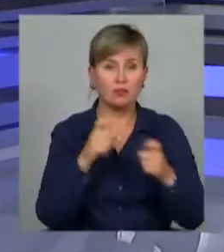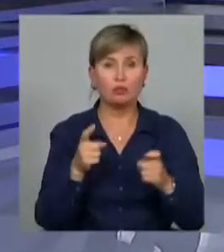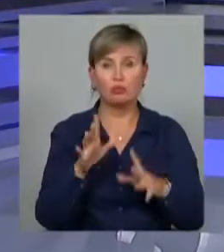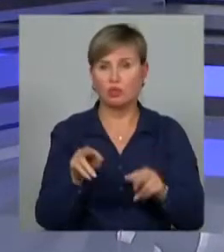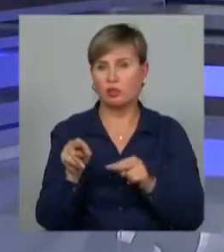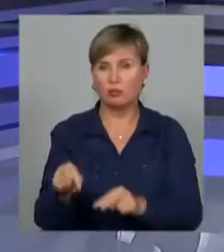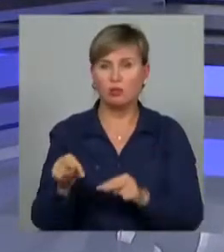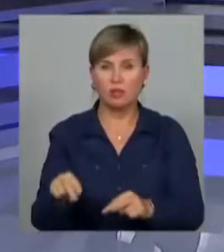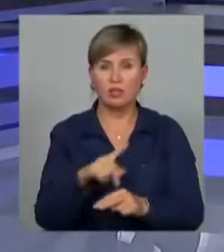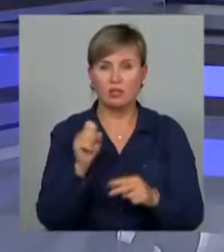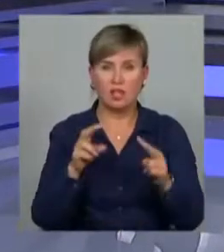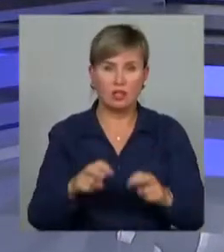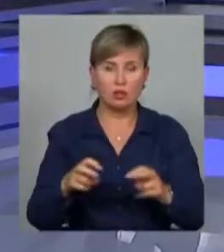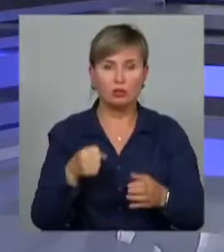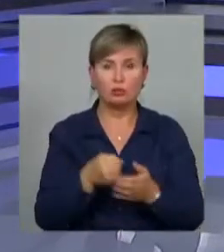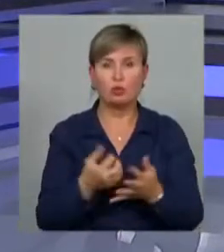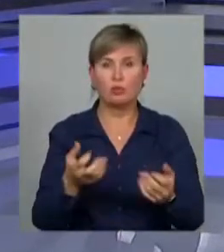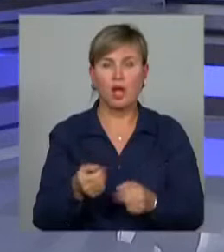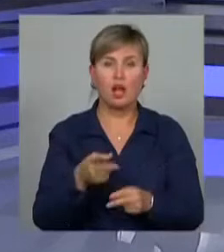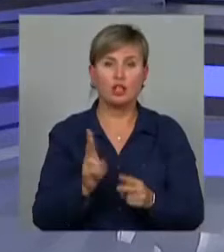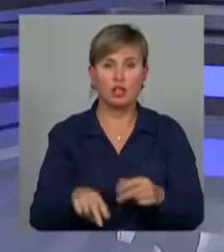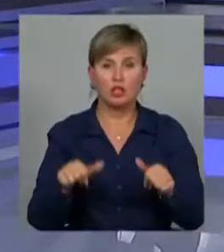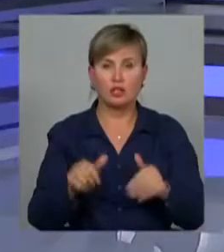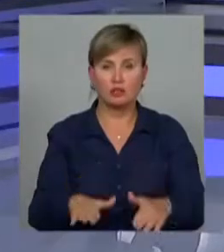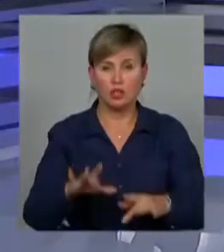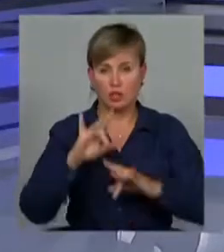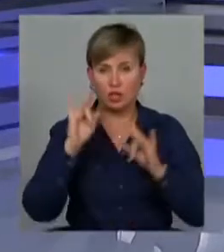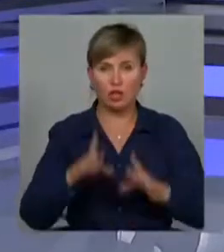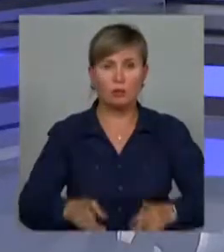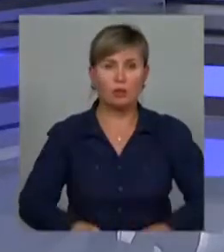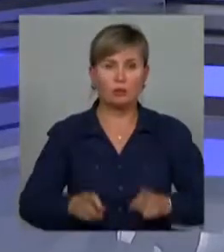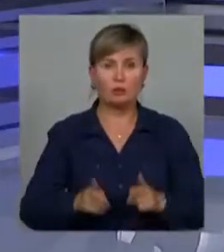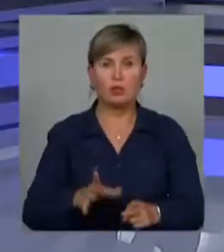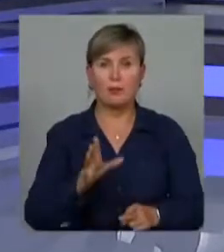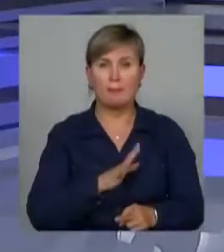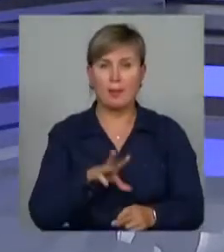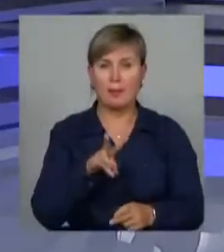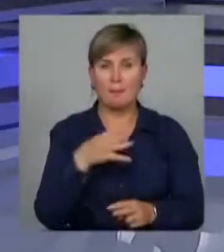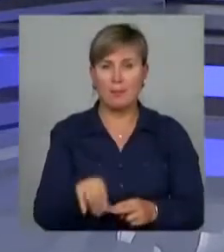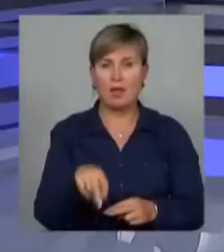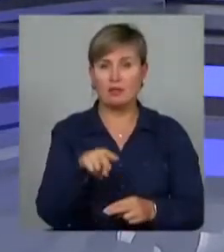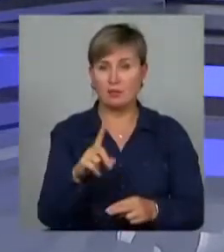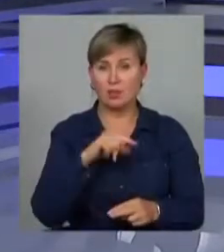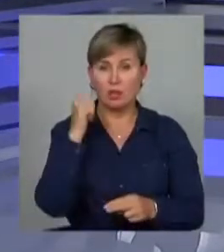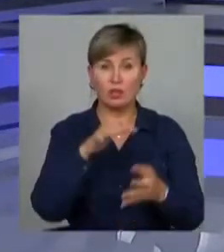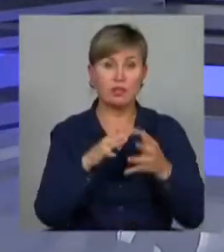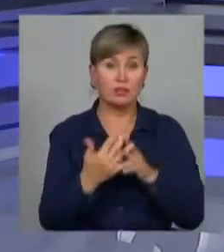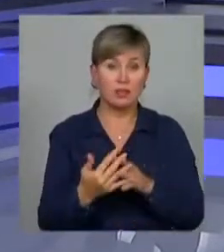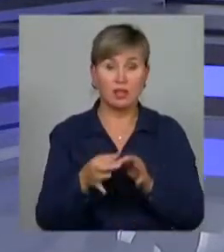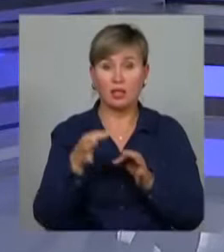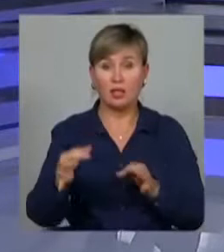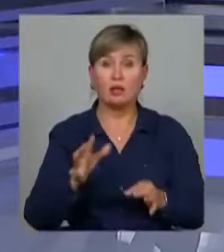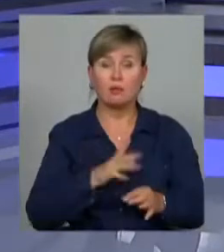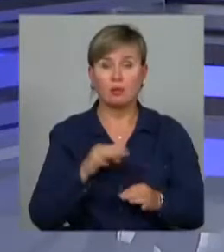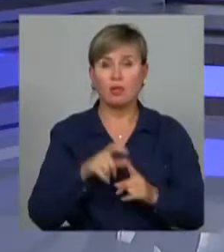ходом расследования до принятия окончательного решения. Шокирующее преступление было совершено в мае этого года в селе Жанатурмыс. По